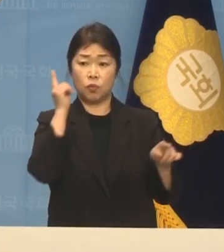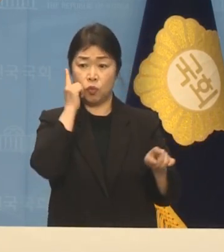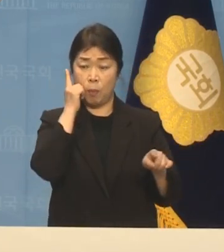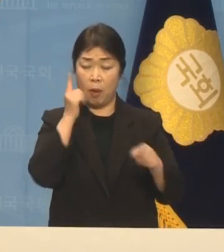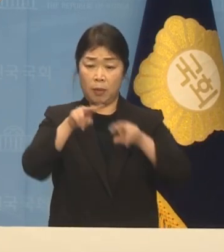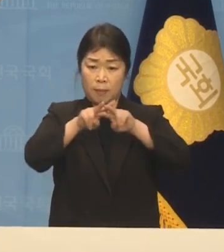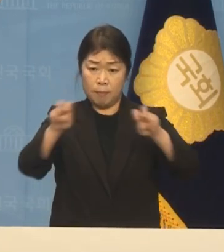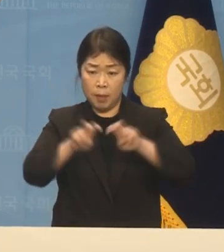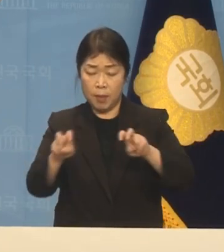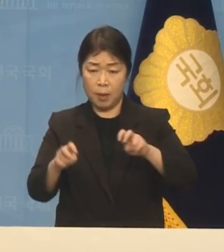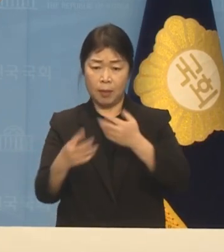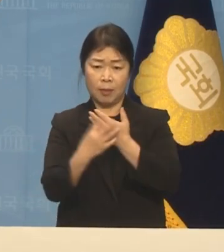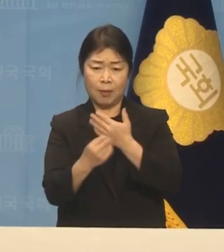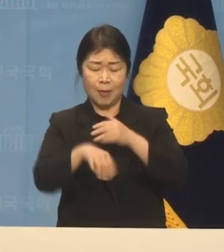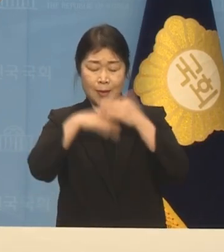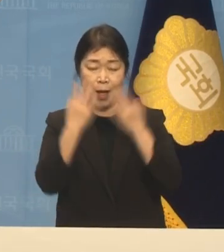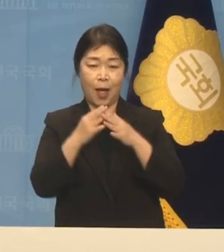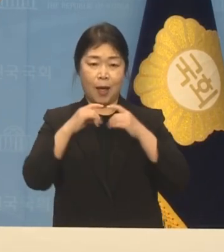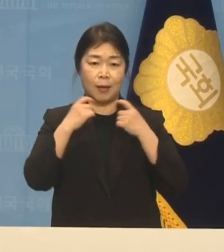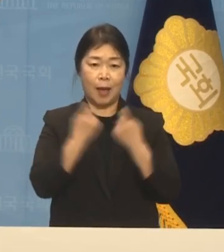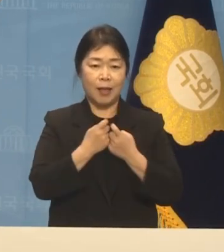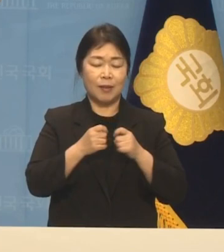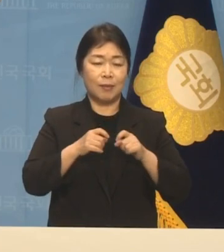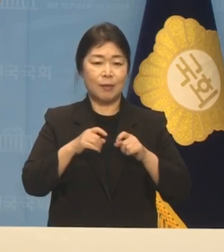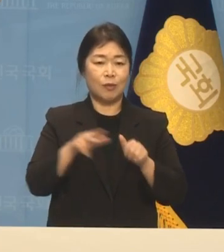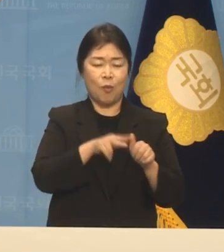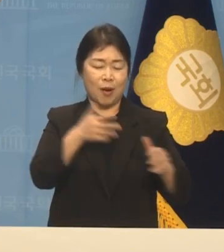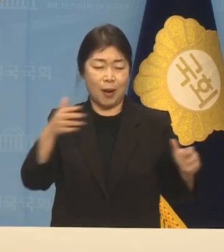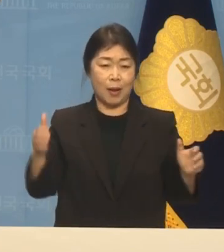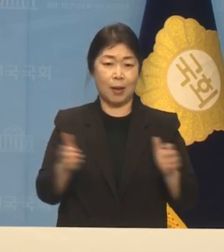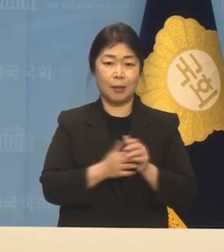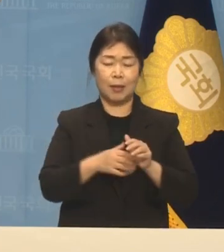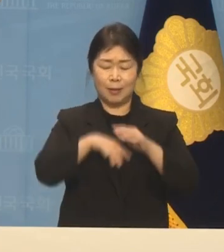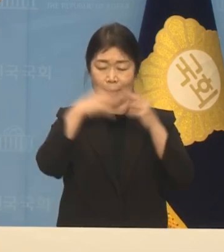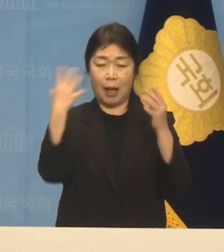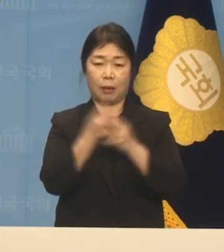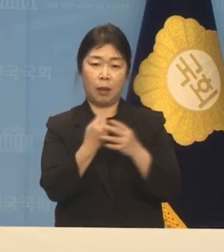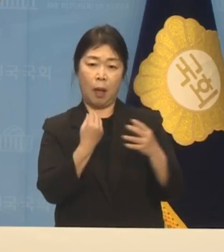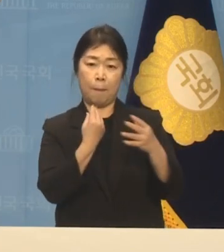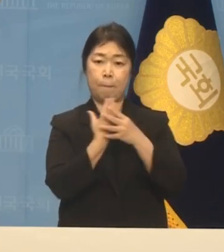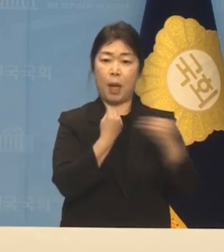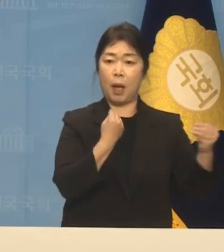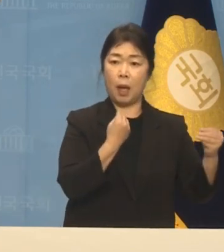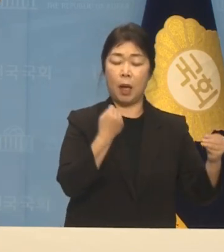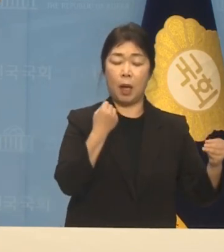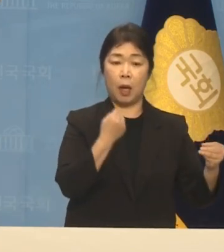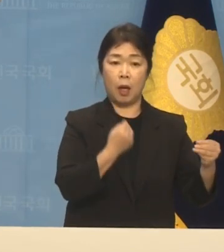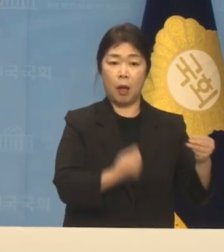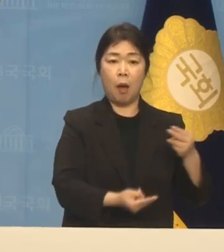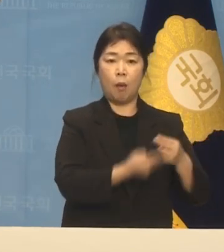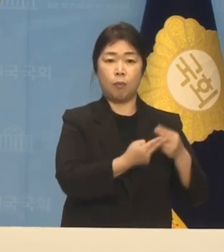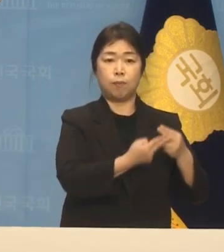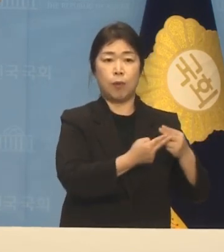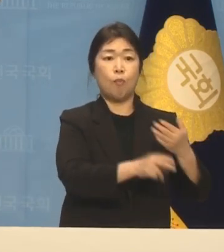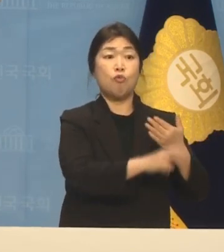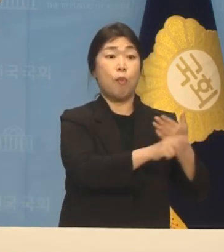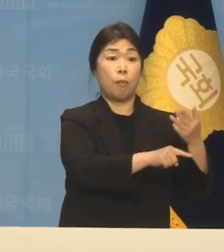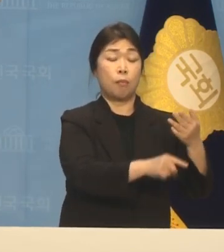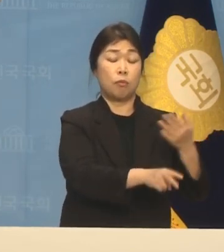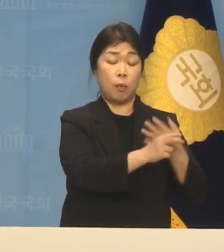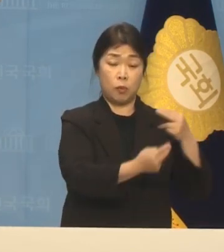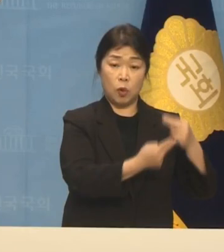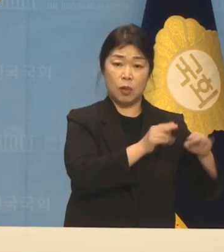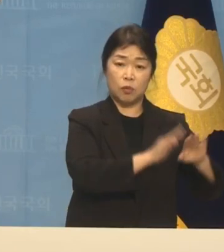사건과 관계없는 사생활에 관련된 민감 정보까지도 모두 불법적으로 저장될 수 있다는 두려움이